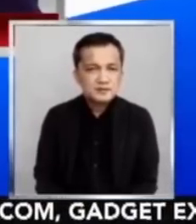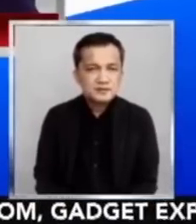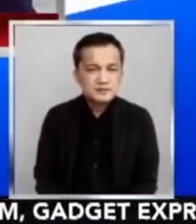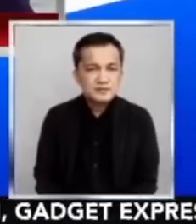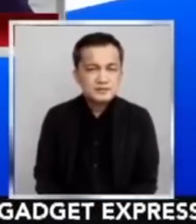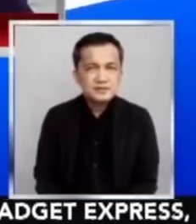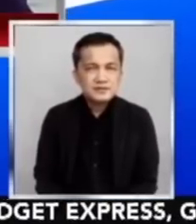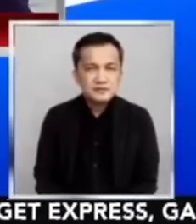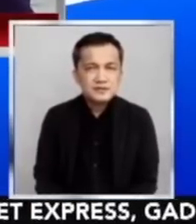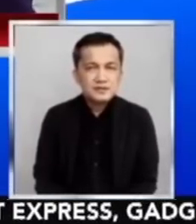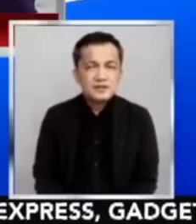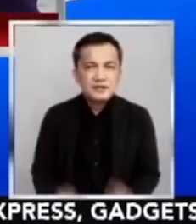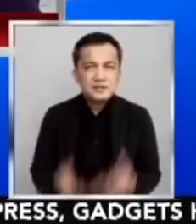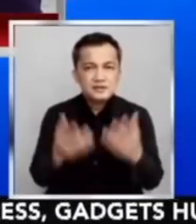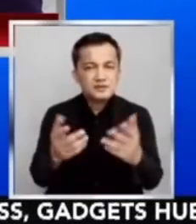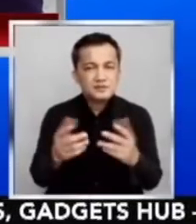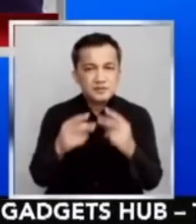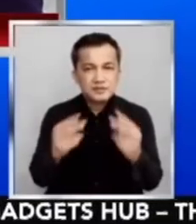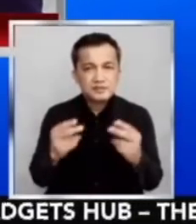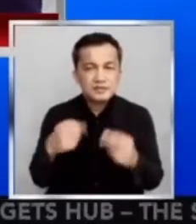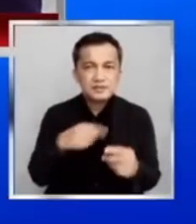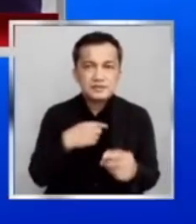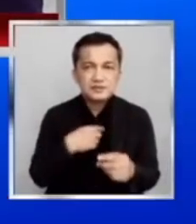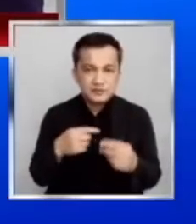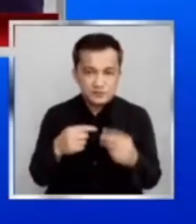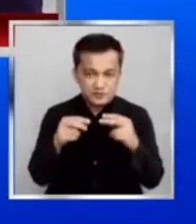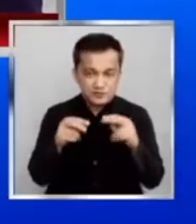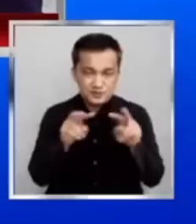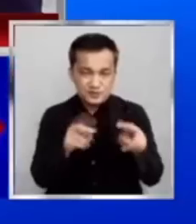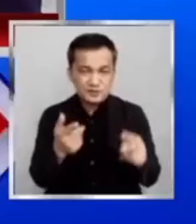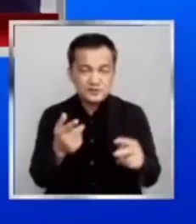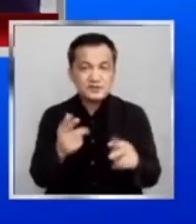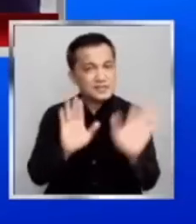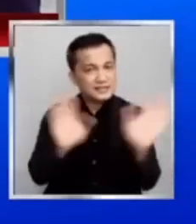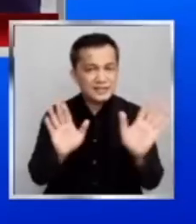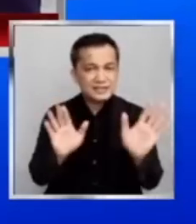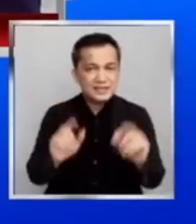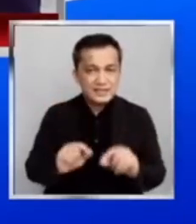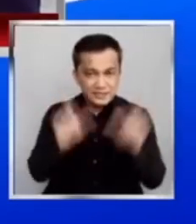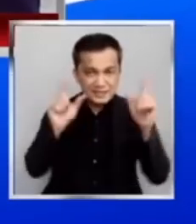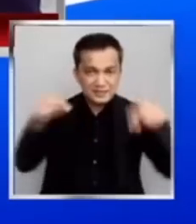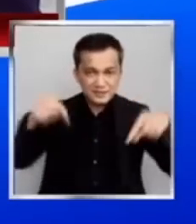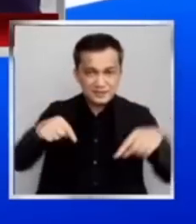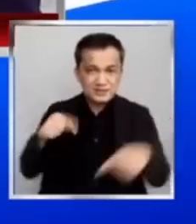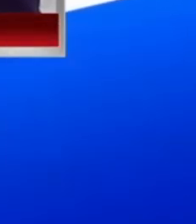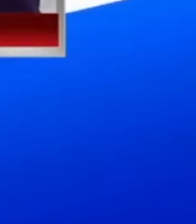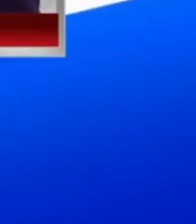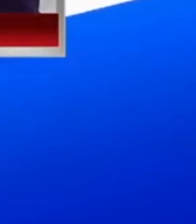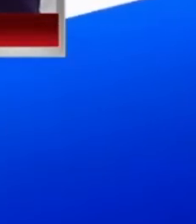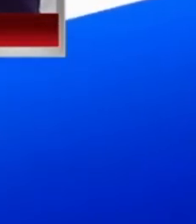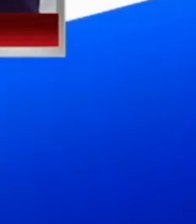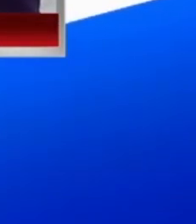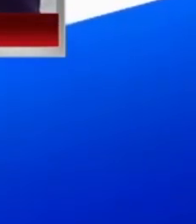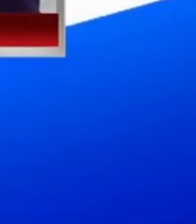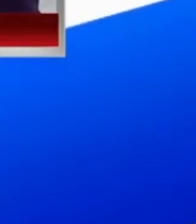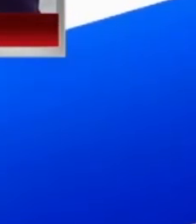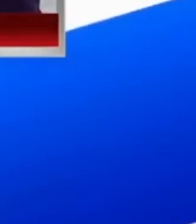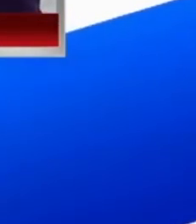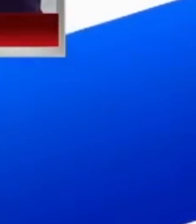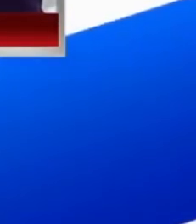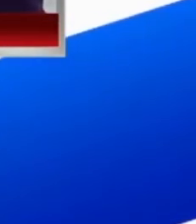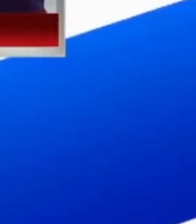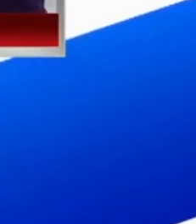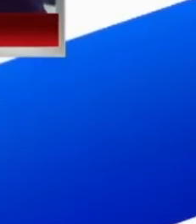At yan po ang mga balitang ating tinutukan ngayong araw ng Linggo, live mula rito sa London, United Kingdom, mula sa tahanan ng